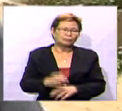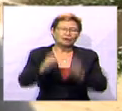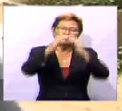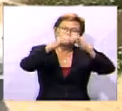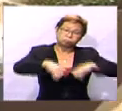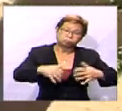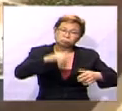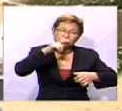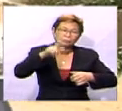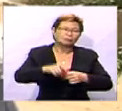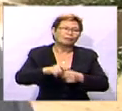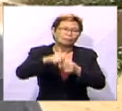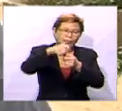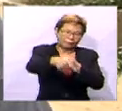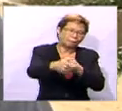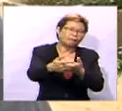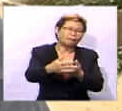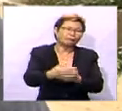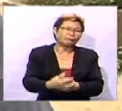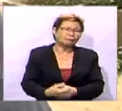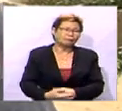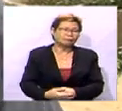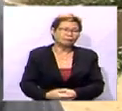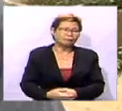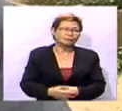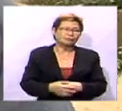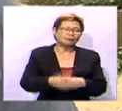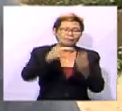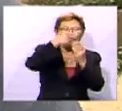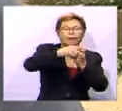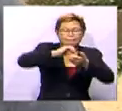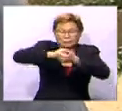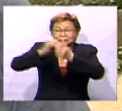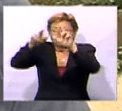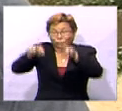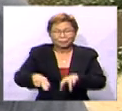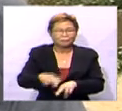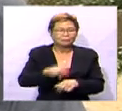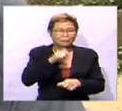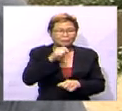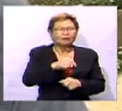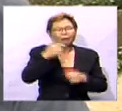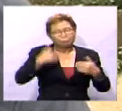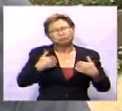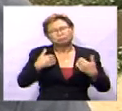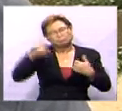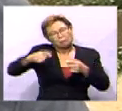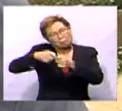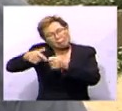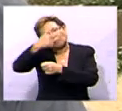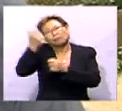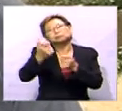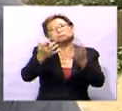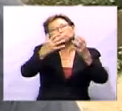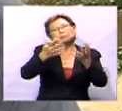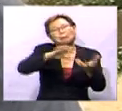Kalau utuh tetap kena bayar tengok rumah sebelah tu ke. Ya rumah Mesra Rakyat kot, dia tak kena bayar walaupun jadi bencana ke gapo. Duduk-duduk pun lah.